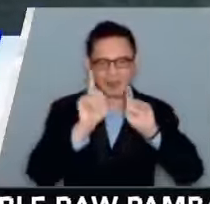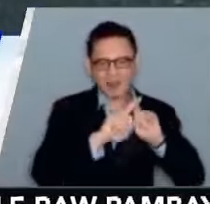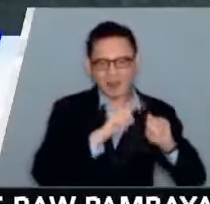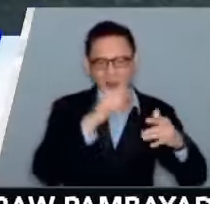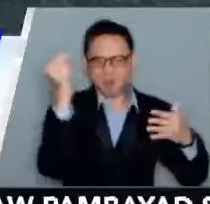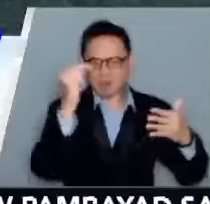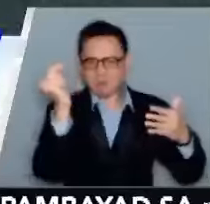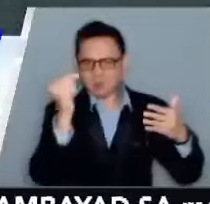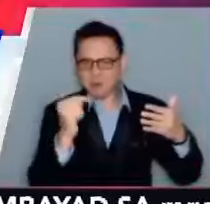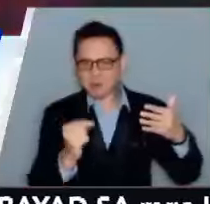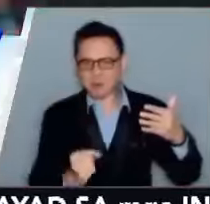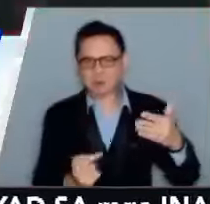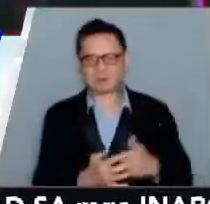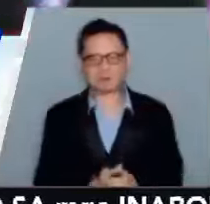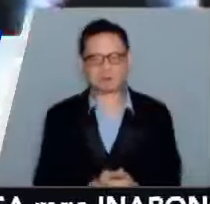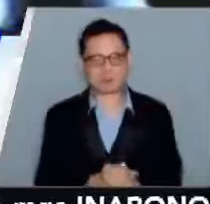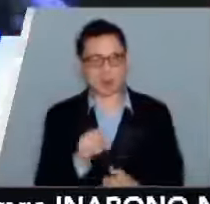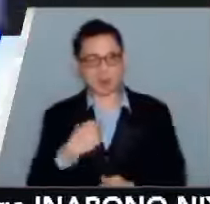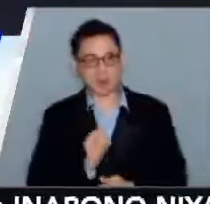na mag-isa.